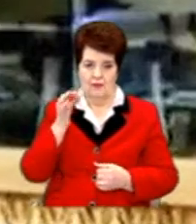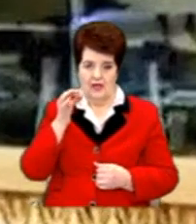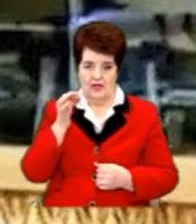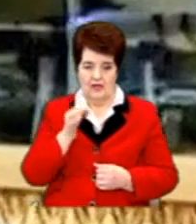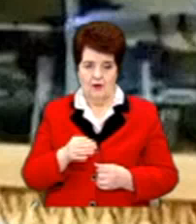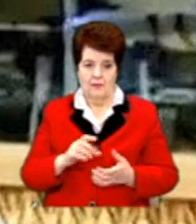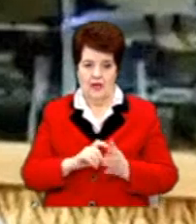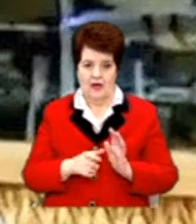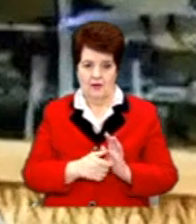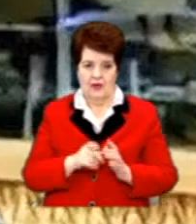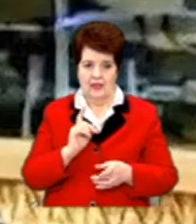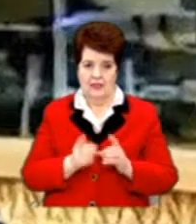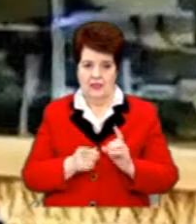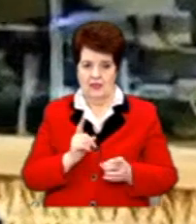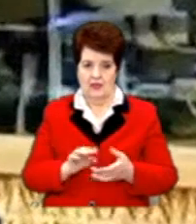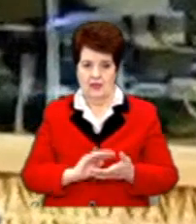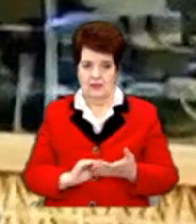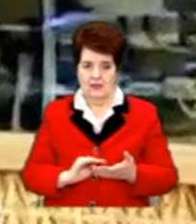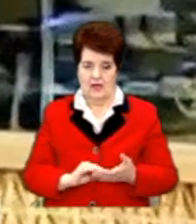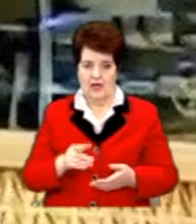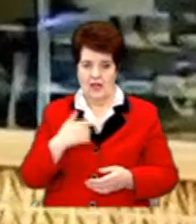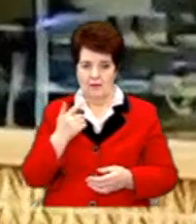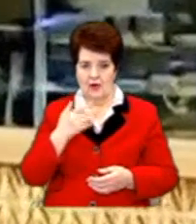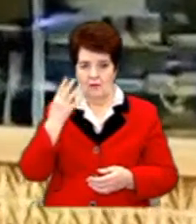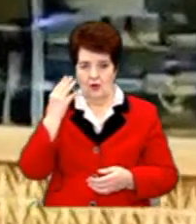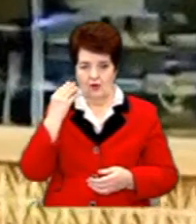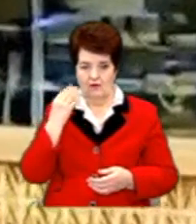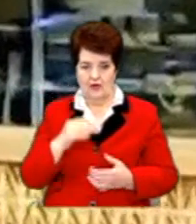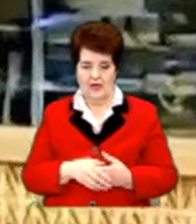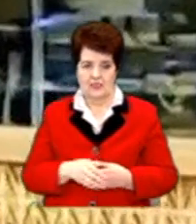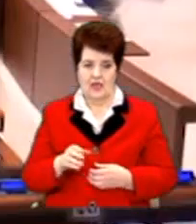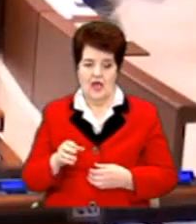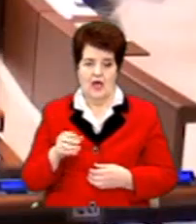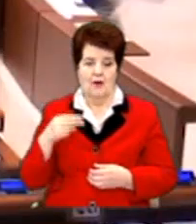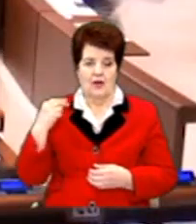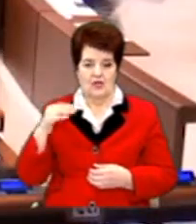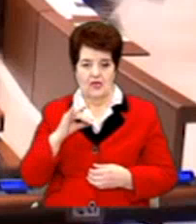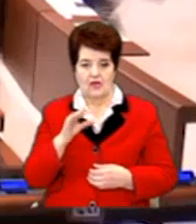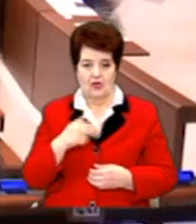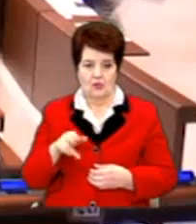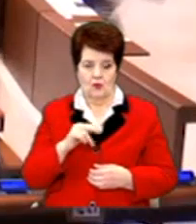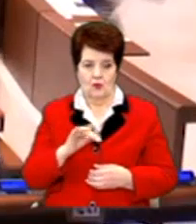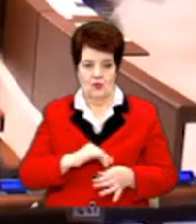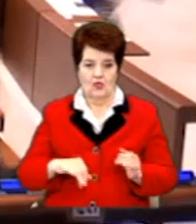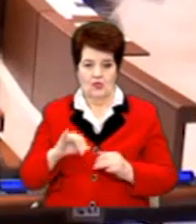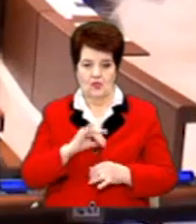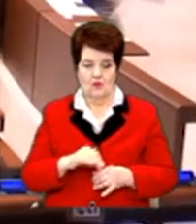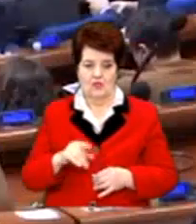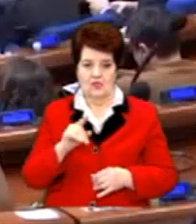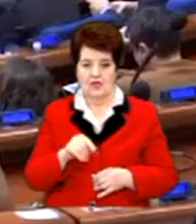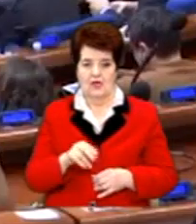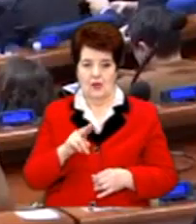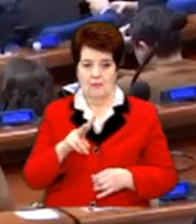pe cabina de traducere a apărut scris limba moldovenească în timp ce președintele Igor Dodon a ținut un discurs în plenul